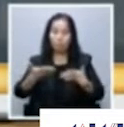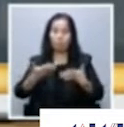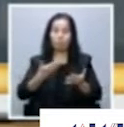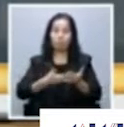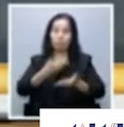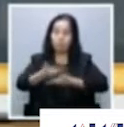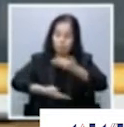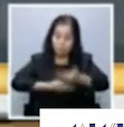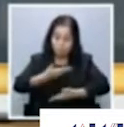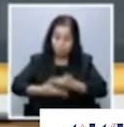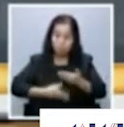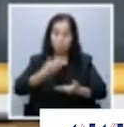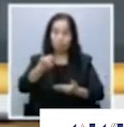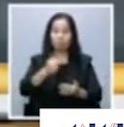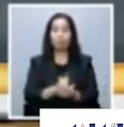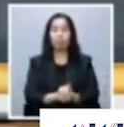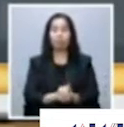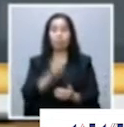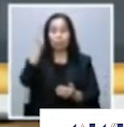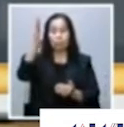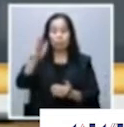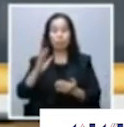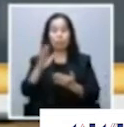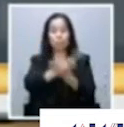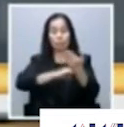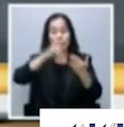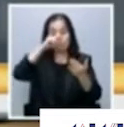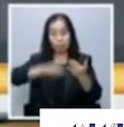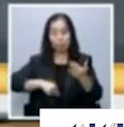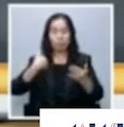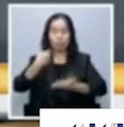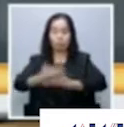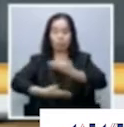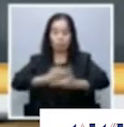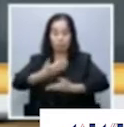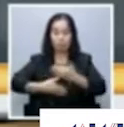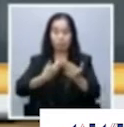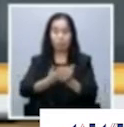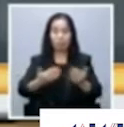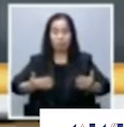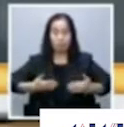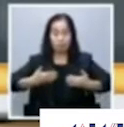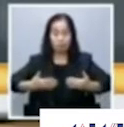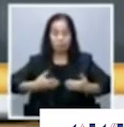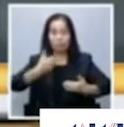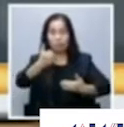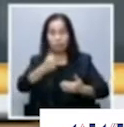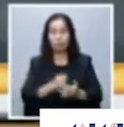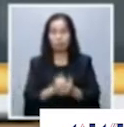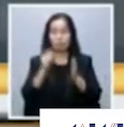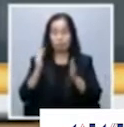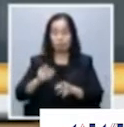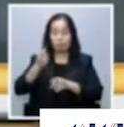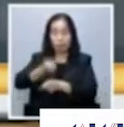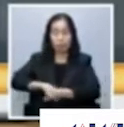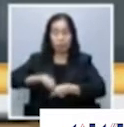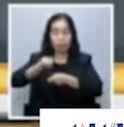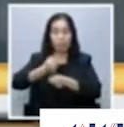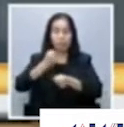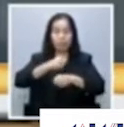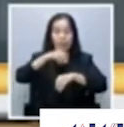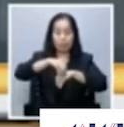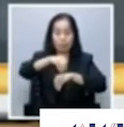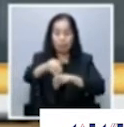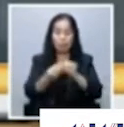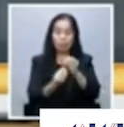ได้ก็จะทำให้ประเทศไทยได้ขายสินค้าออกพี่น้องเกษตรกรทั้งประเทศที่ปลูกผลไม้ปลูกผักปลูกอ